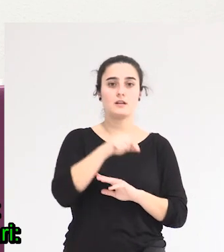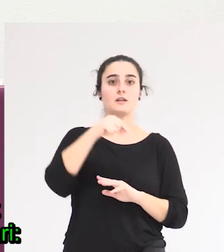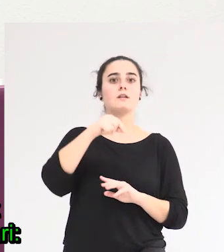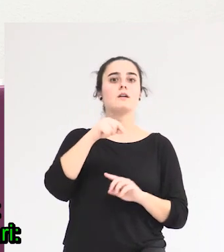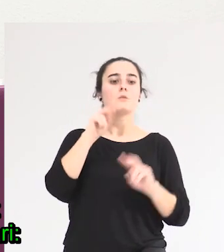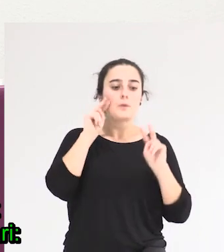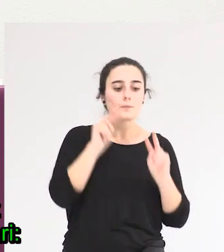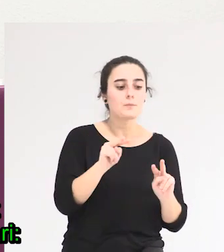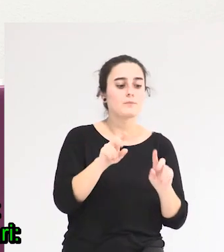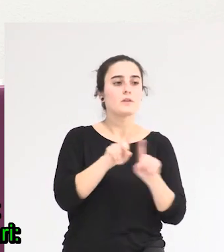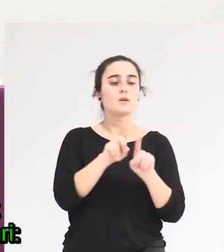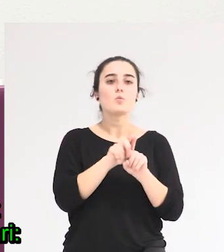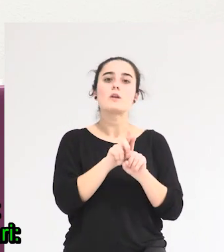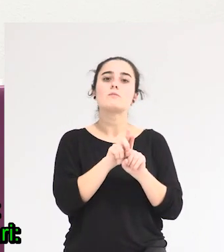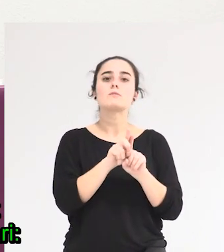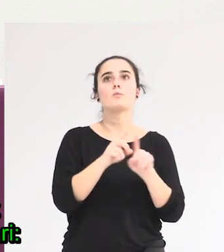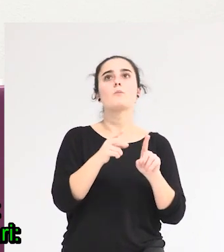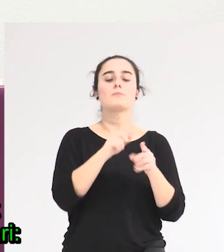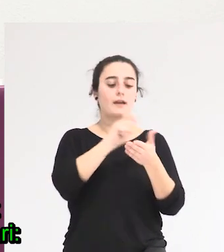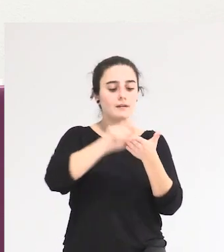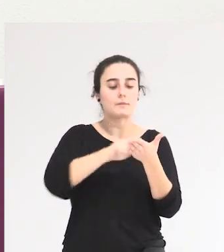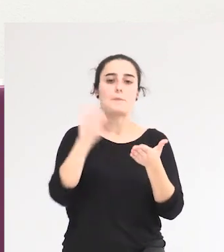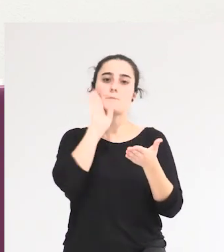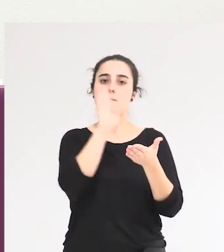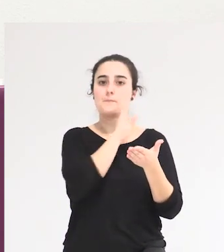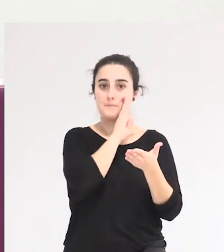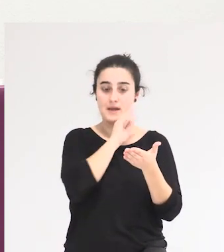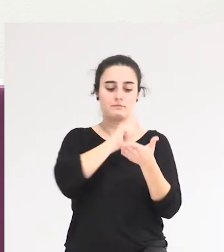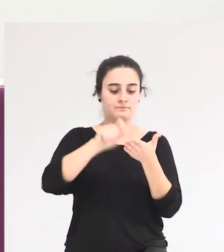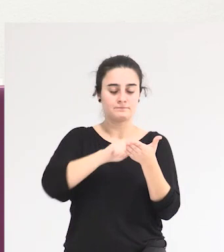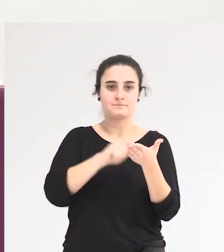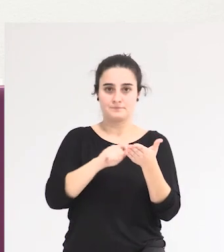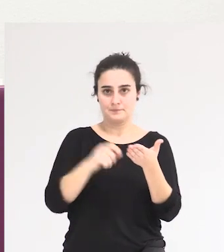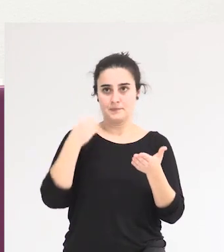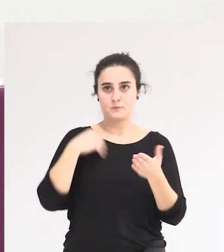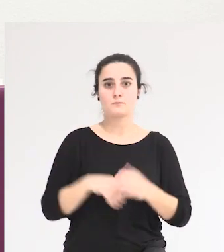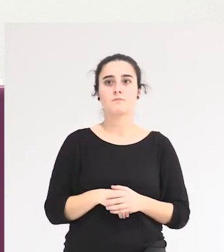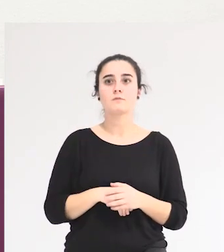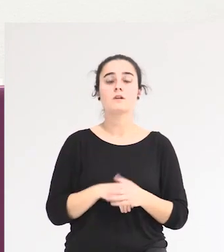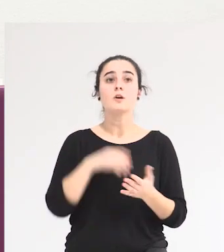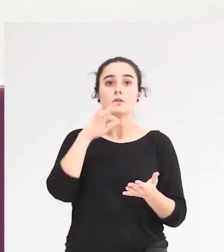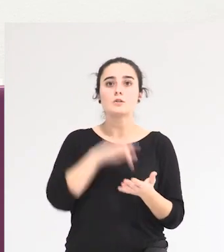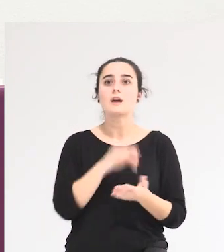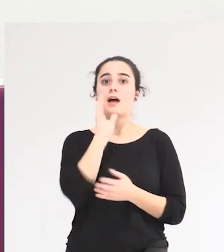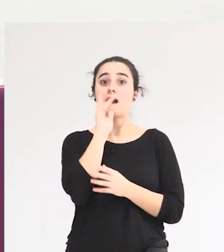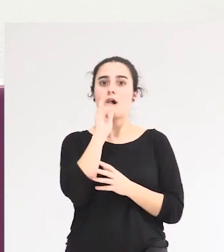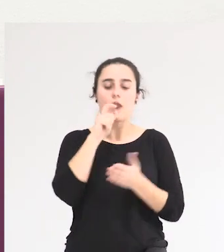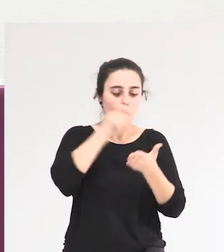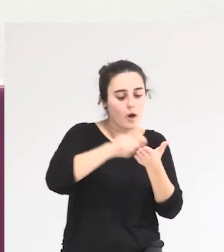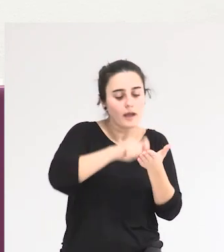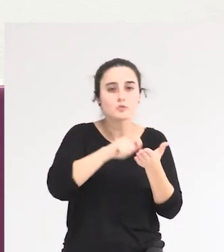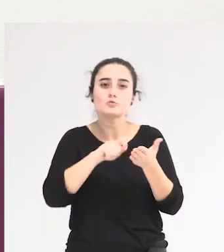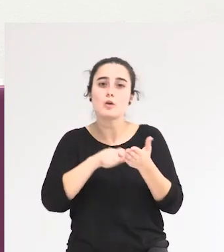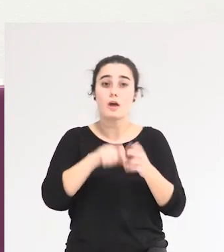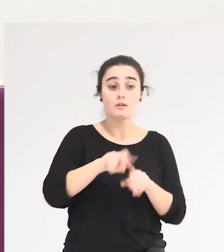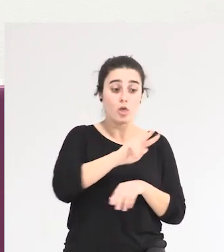lotxaz betetzen nauen ohar hau idazten dio amari. Bi ordu pasatxo igarotzen ditut orain estudioan, eta